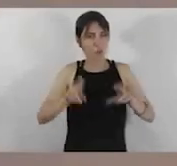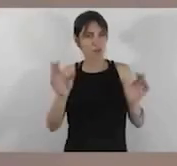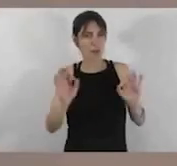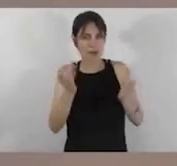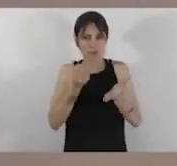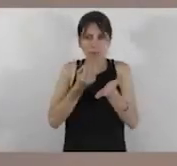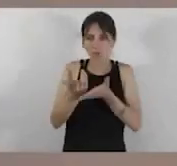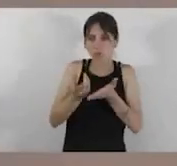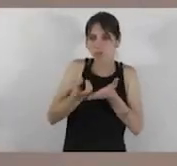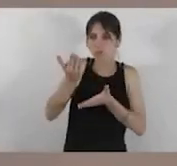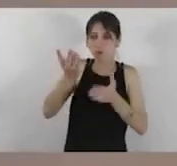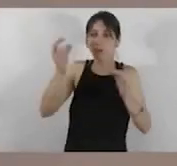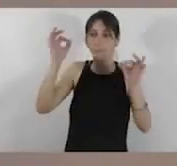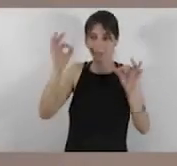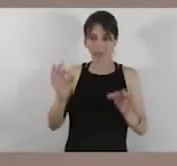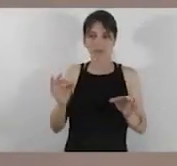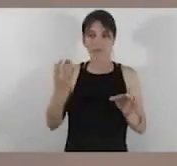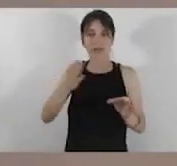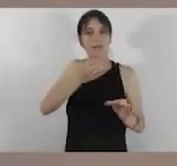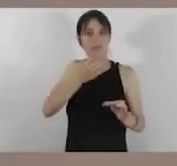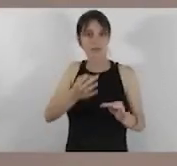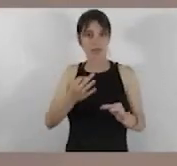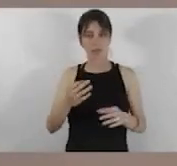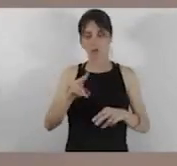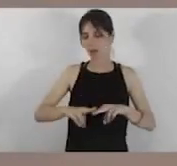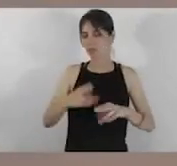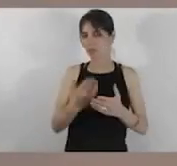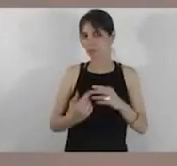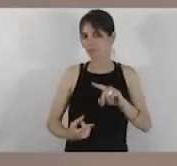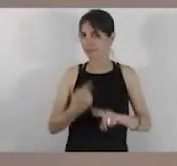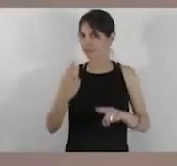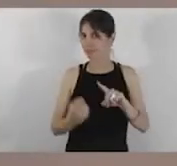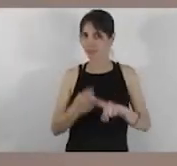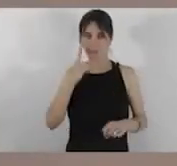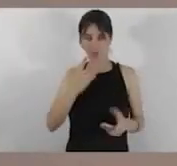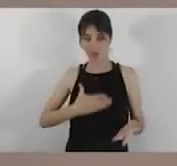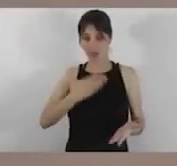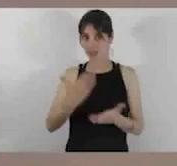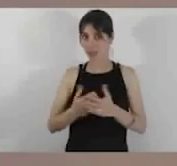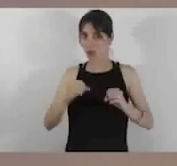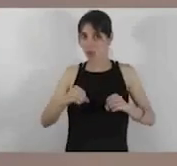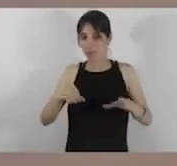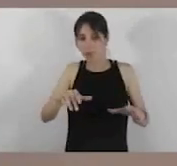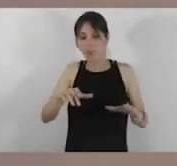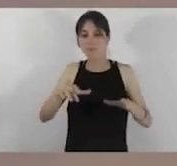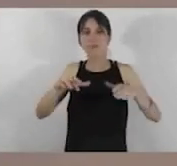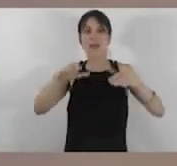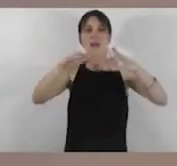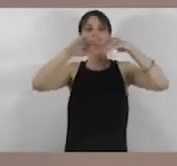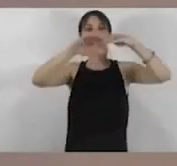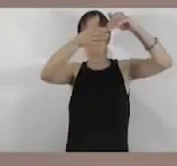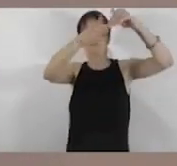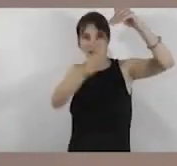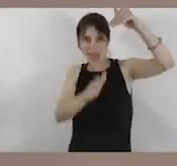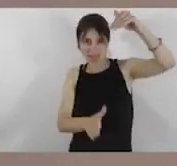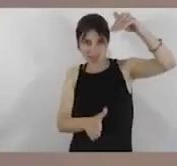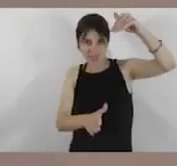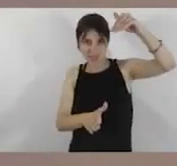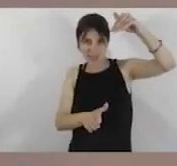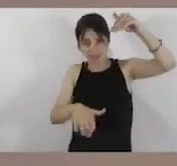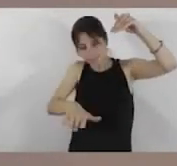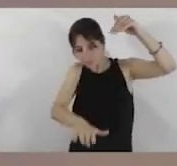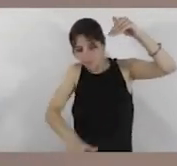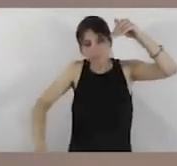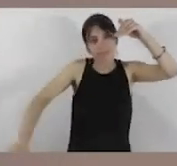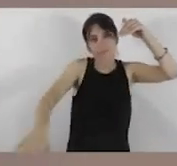leur importance, car en effet, ils vont nous permettre d'intervenir sur l'espace qui est à la base de la falaise et sur lequel on